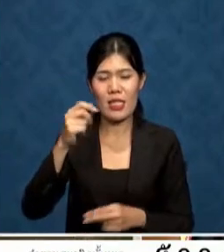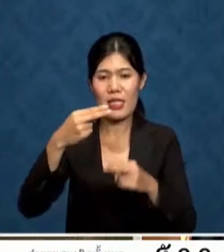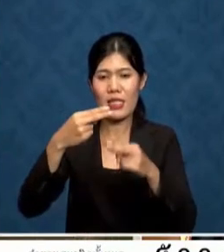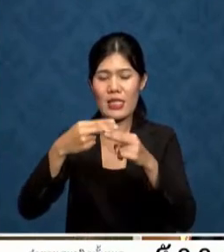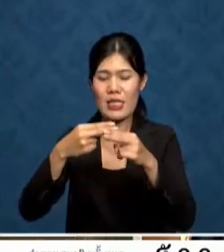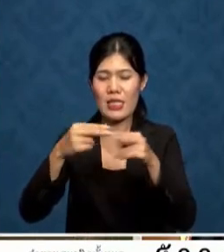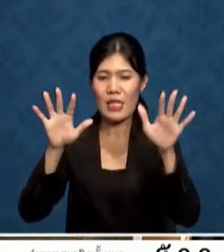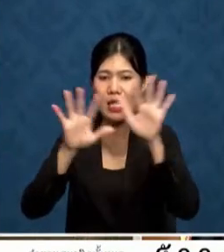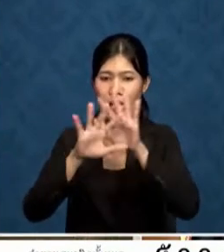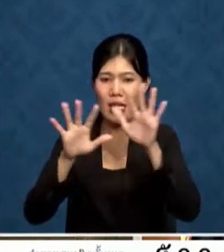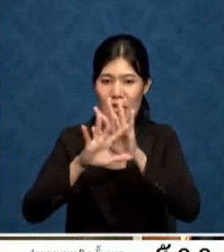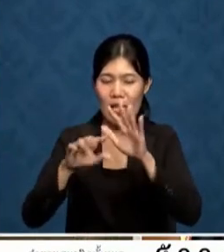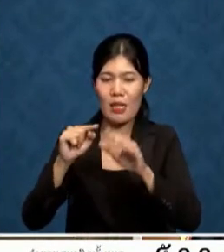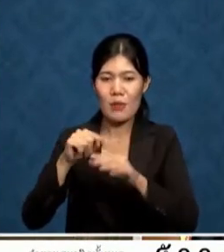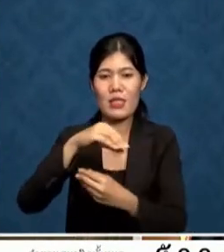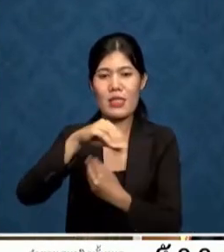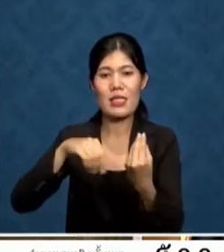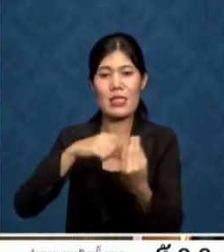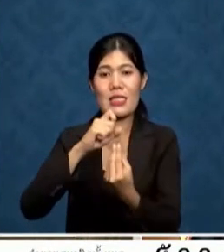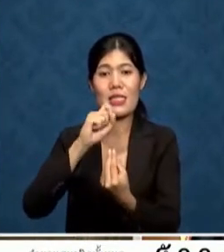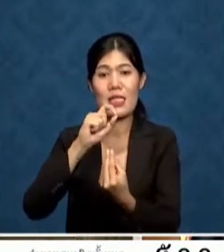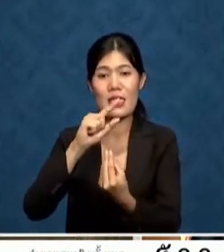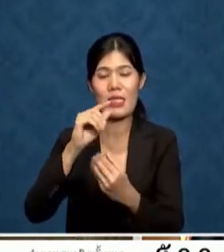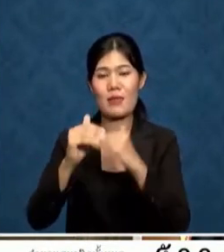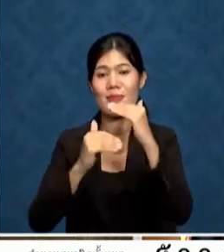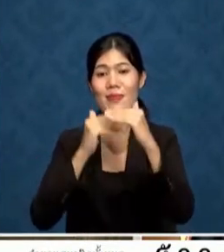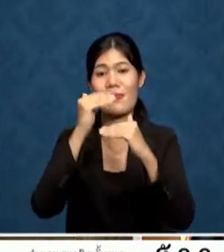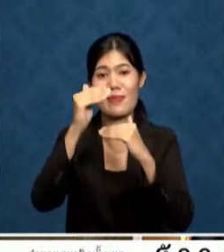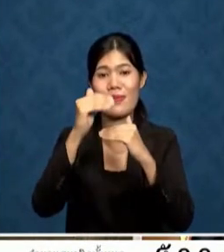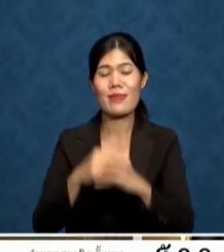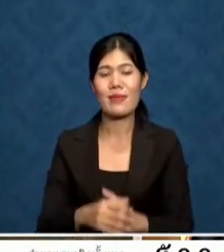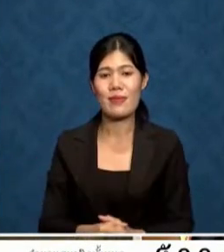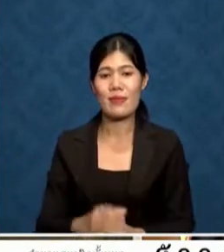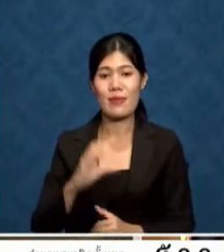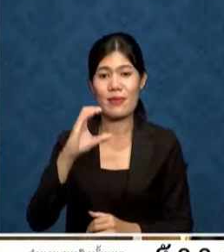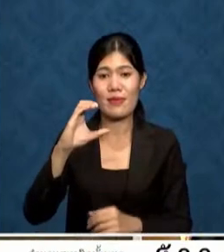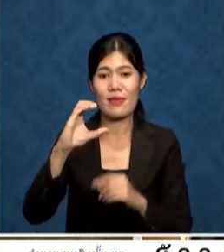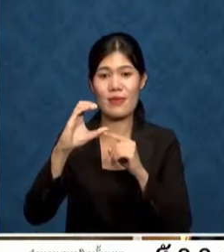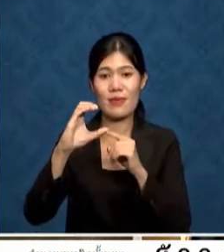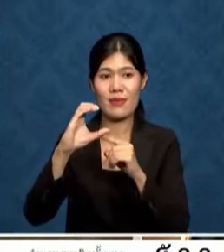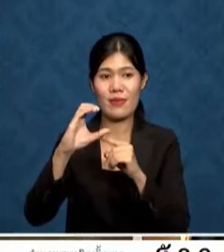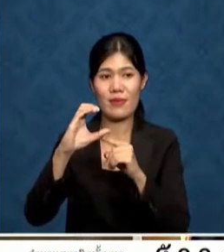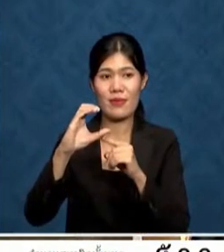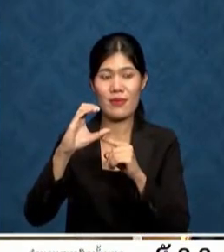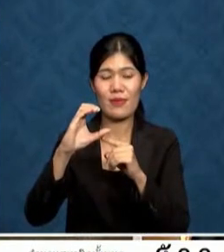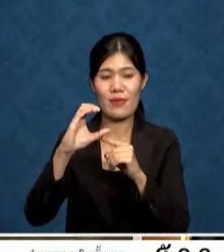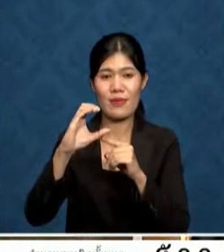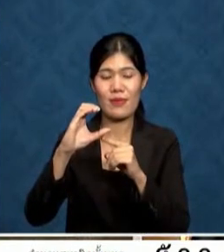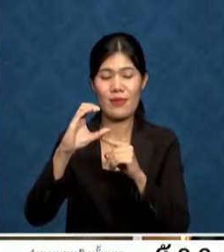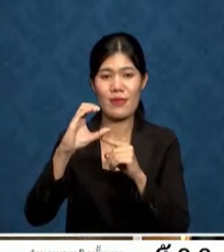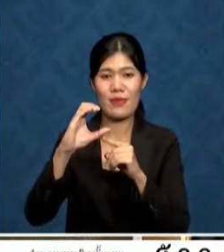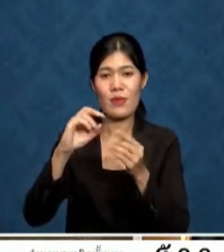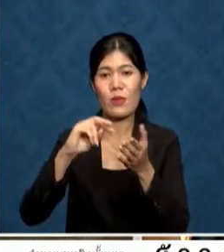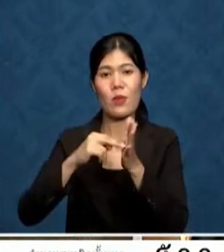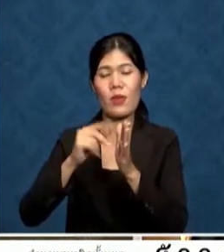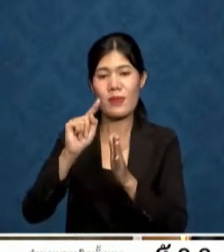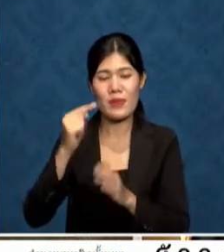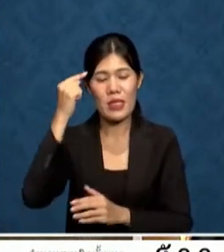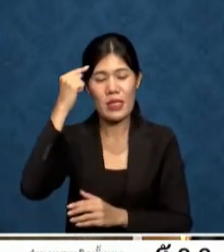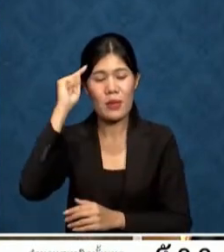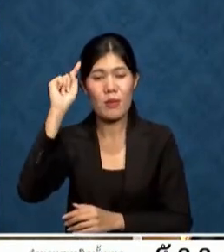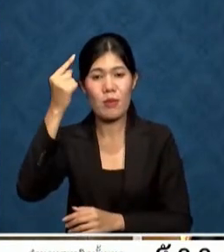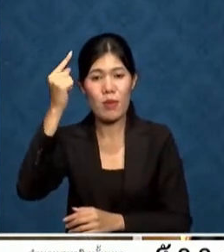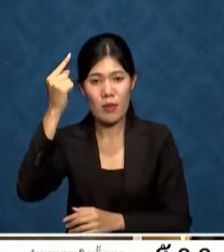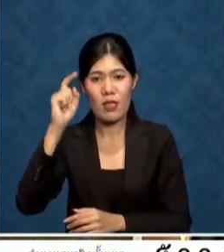สรรค์นะครับที่ทำงานด้านนี้มานานนะครับ Cตัวแรกครับ cor Valueนะครับความสร้างสรรค์มันจะไม่